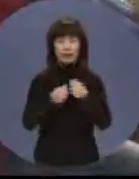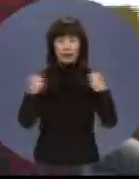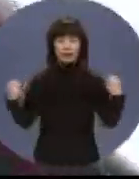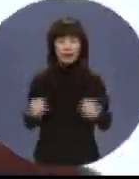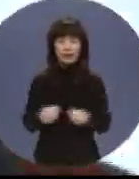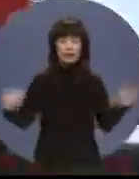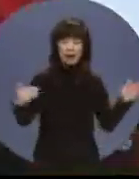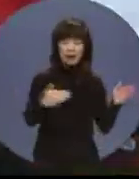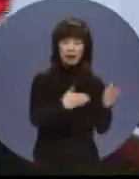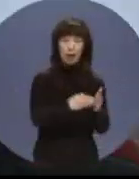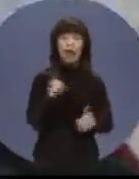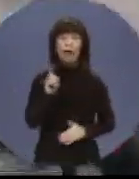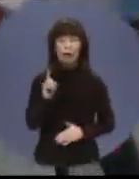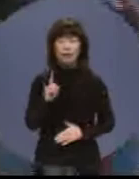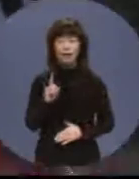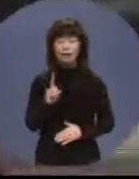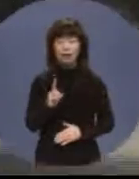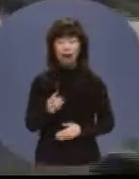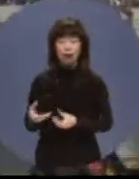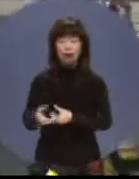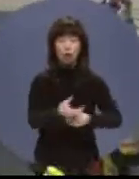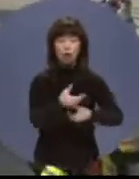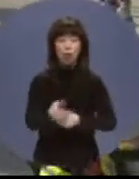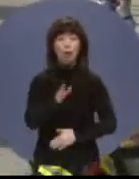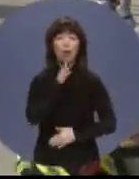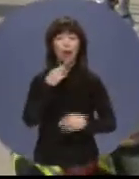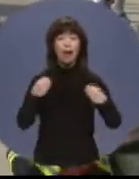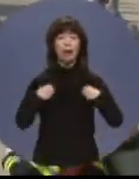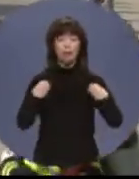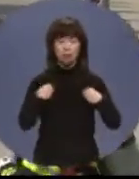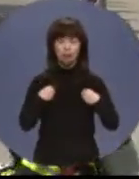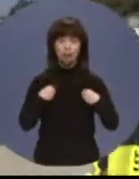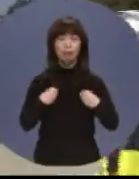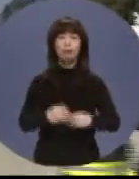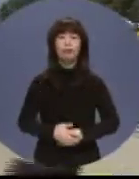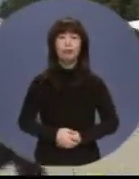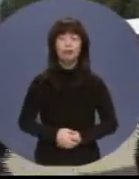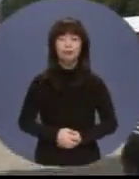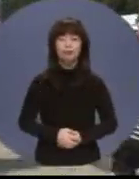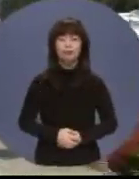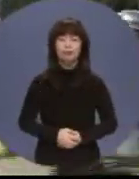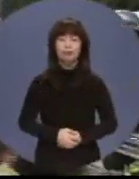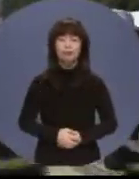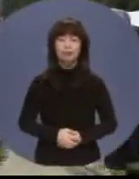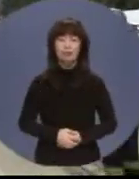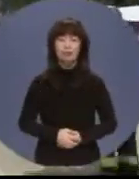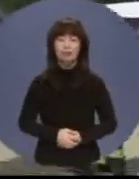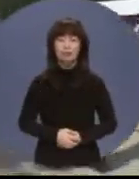そして出初め式最大の見せ場、消防演習が始まりました。